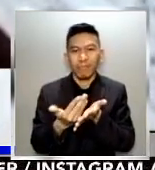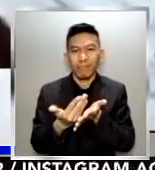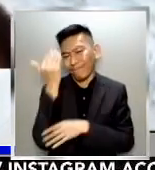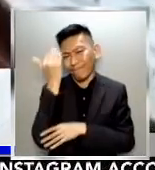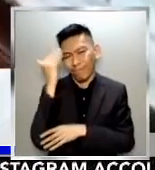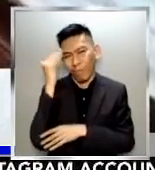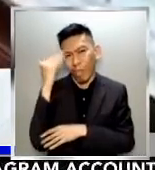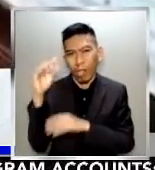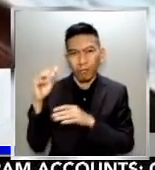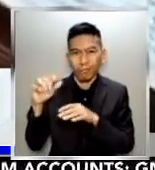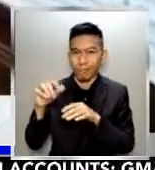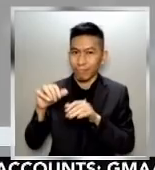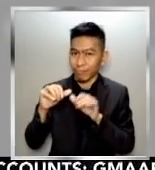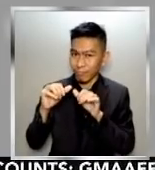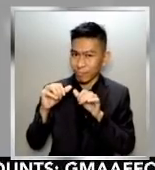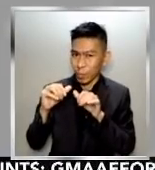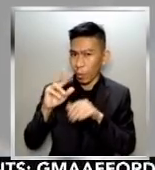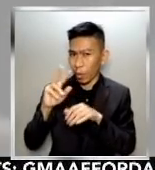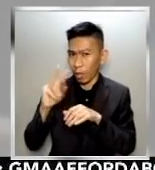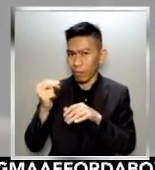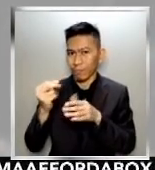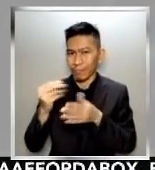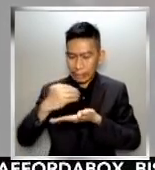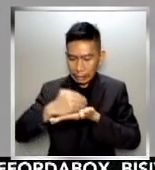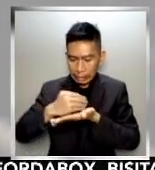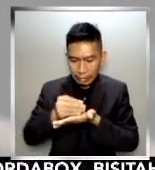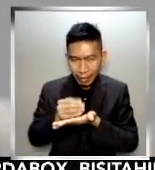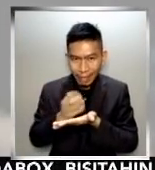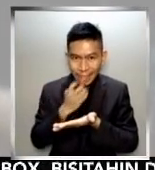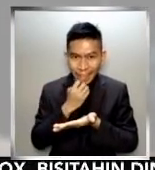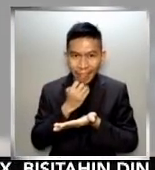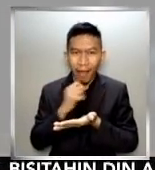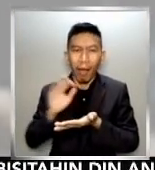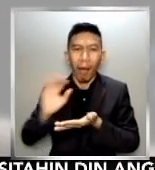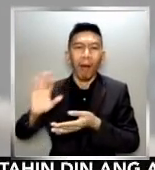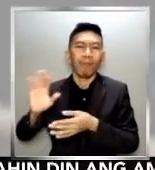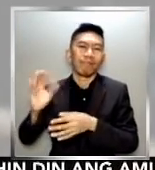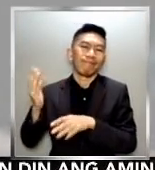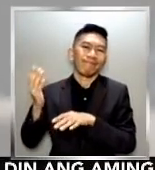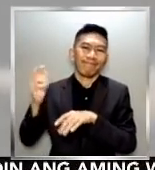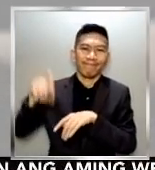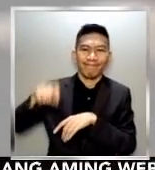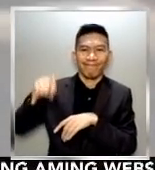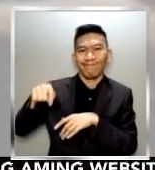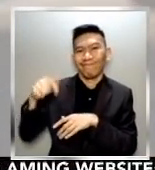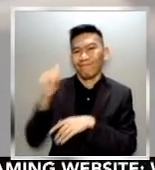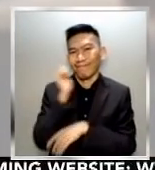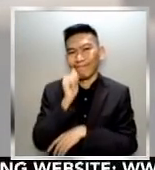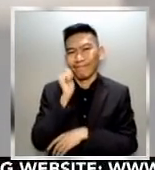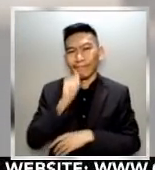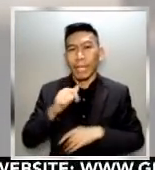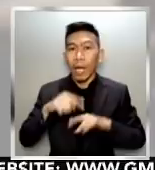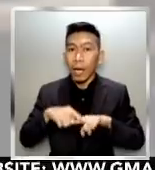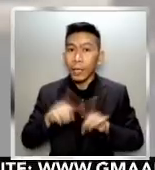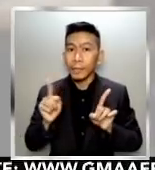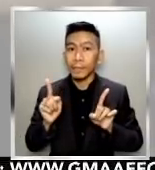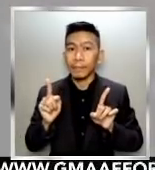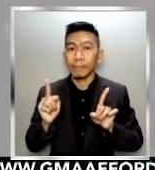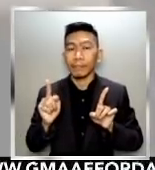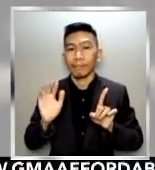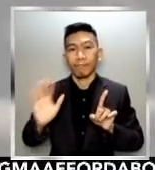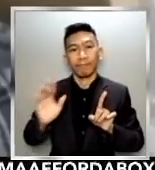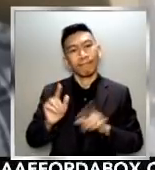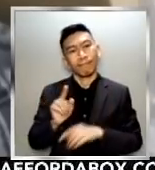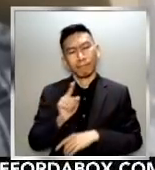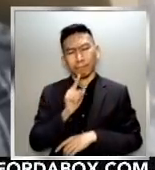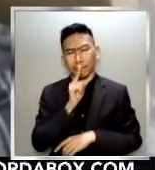ito mapagkakasya para sa kanyang pang-araw-araw na pangangailangan. Pero ang tanging natitiyak daw niya. Hanggang kailan